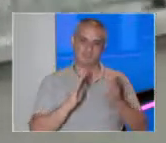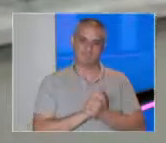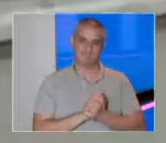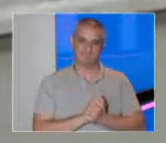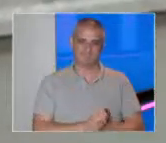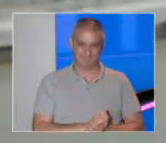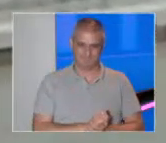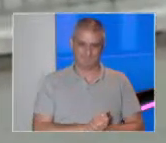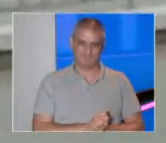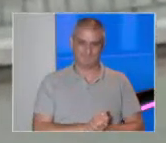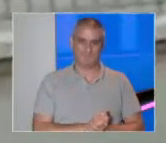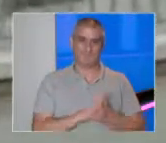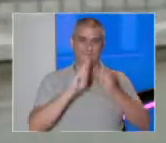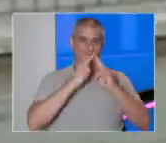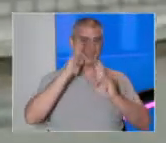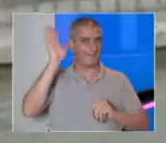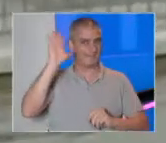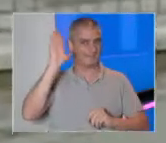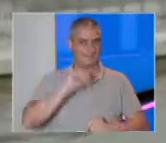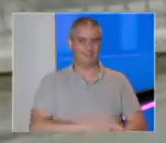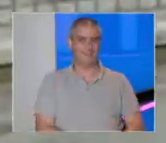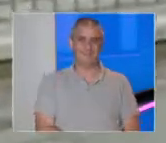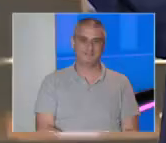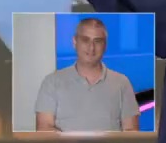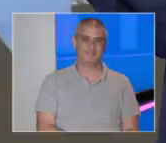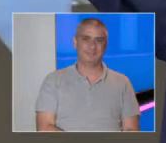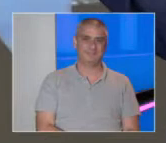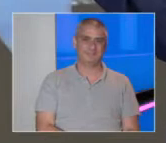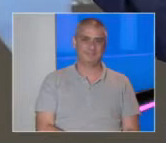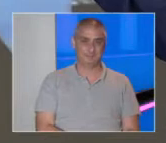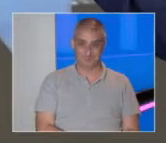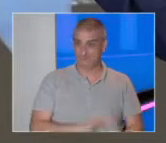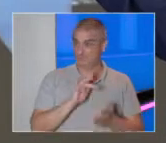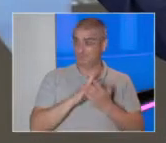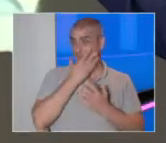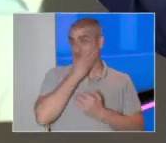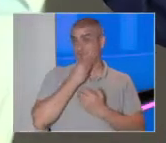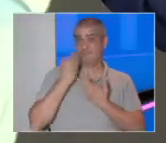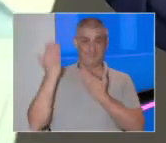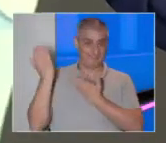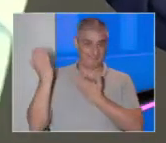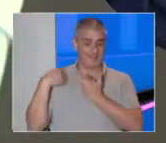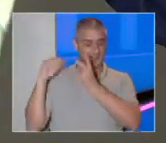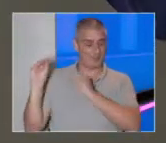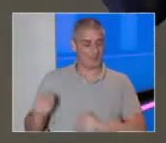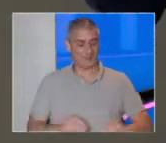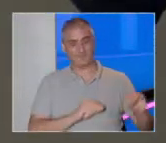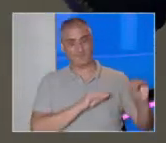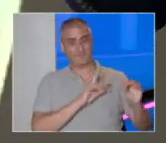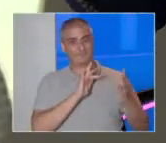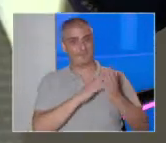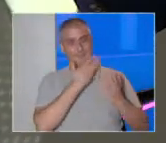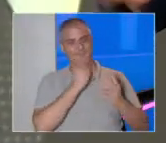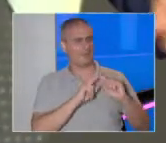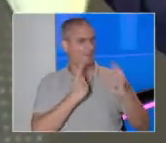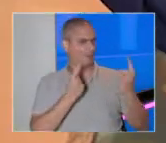הזה. ארגדרצ'י. להתראות. מהמקום היפהפה הזה אנחנו עוברים למקום